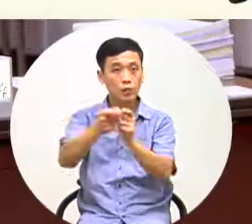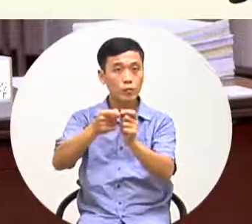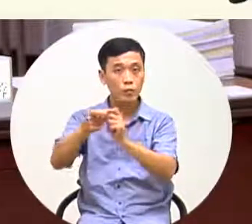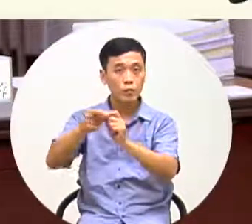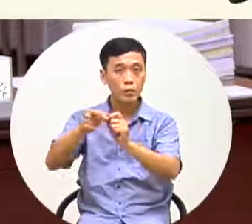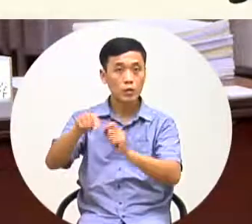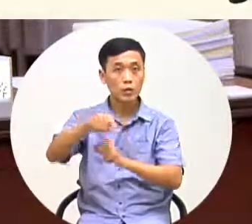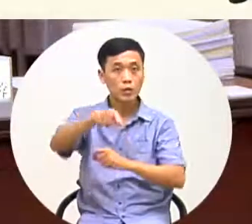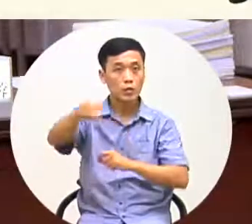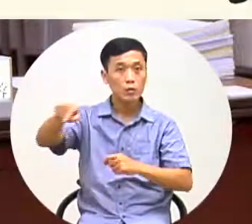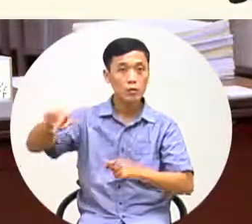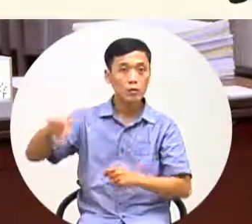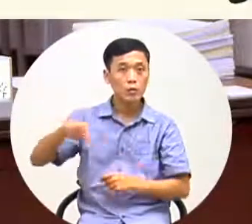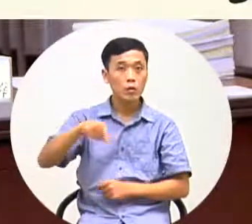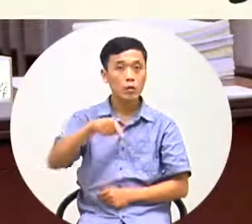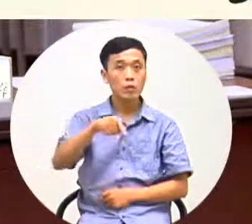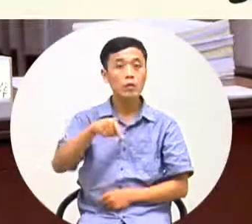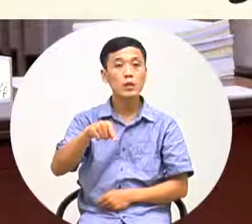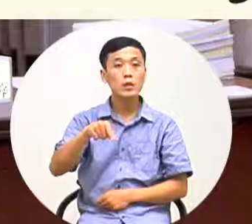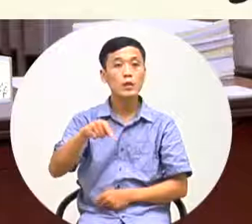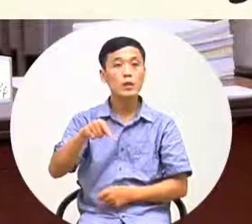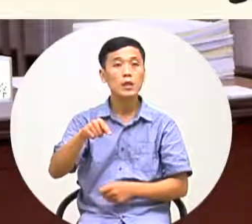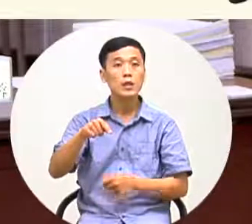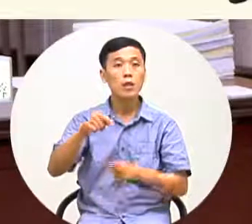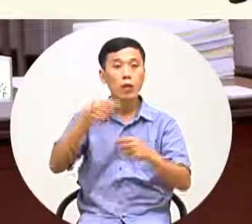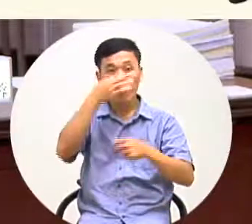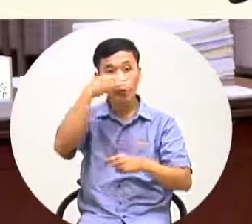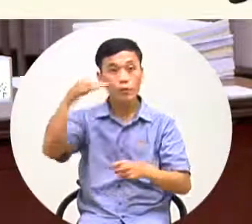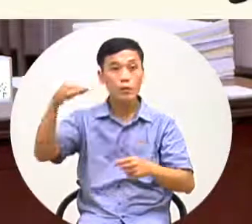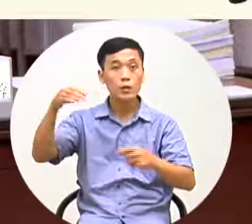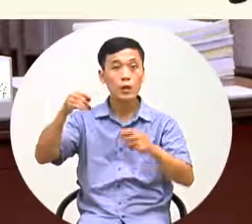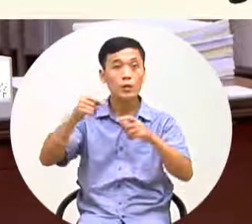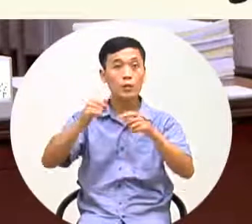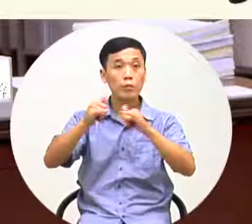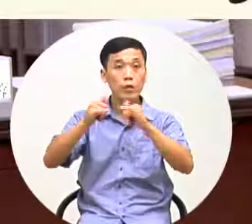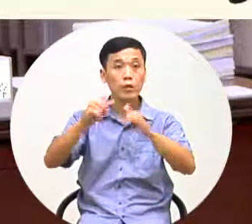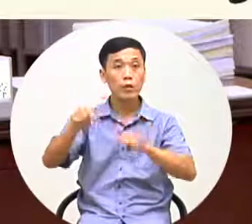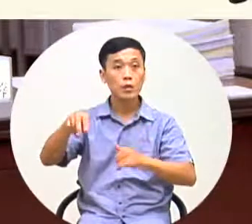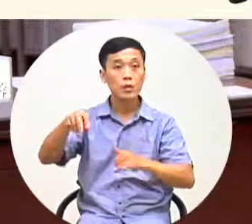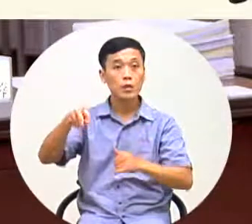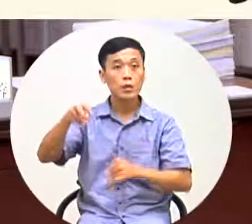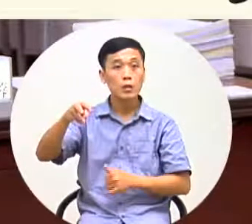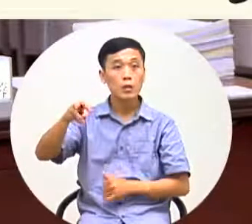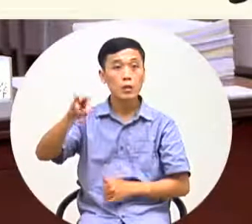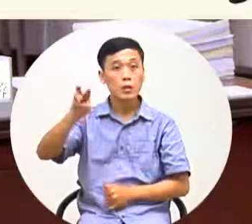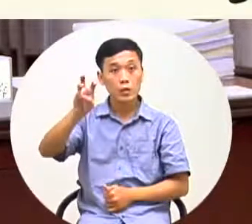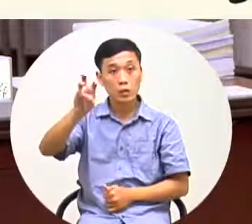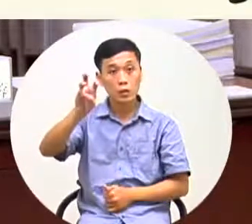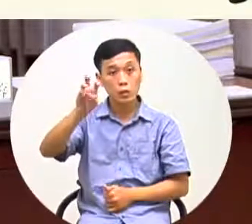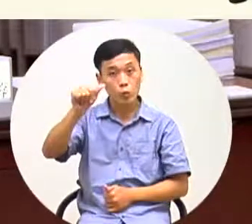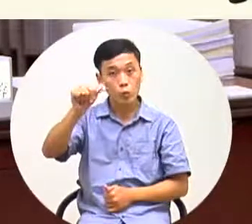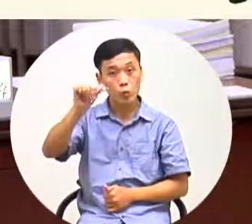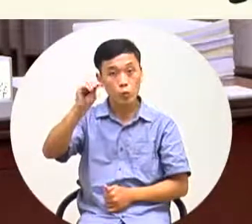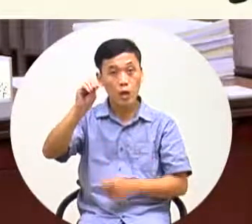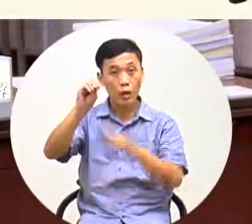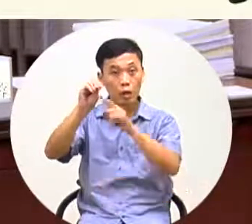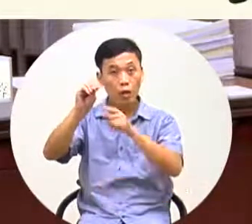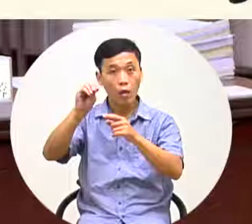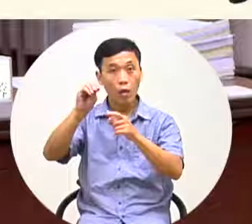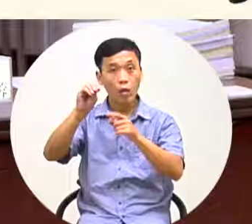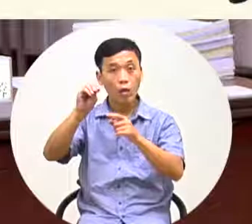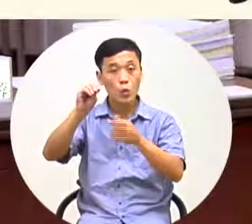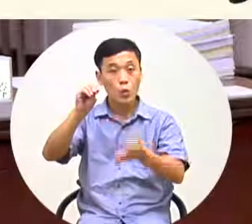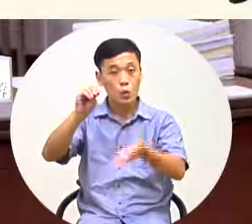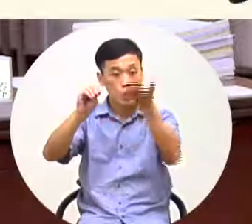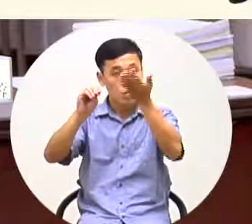即个凤山人口就35,000+啊咧，要36,000啊咧吼，啊所以人口就遮尔啊济，对不对？吼，咱高雄